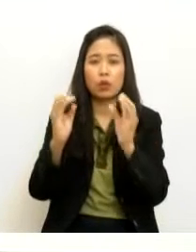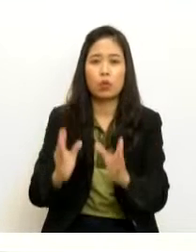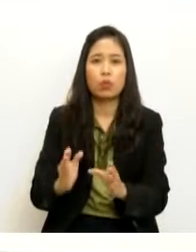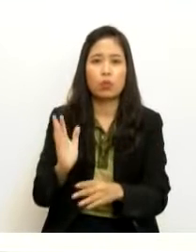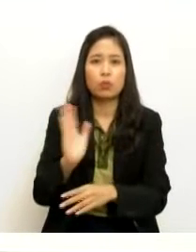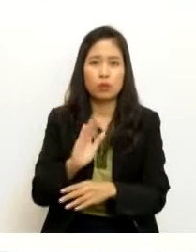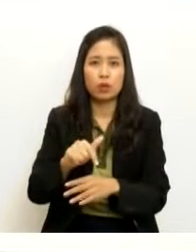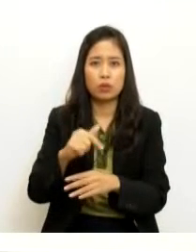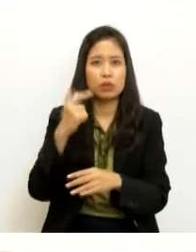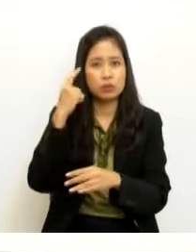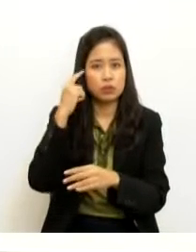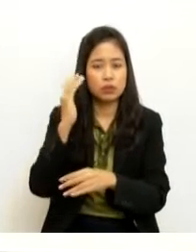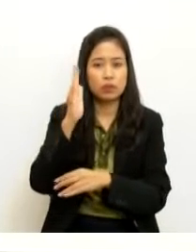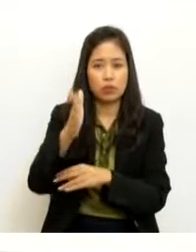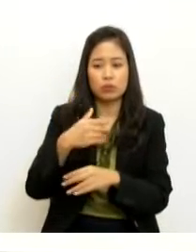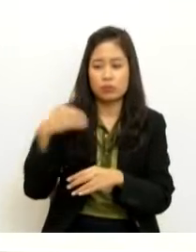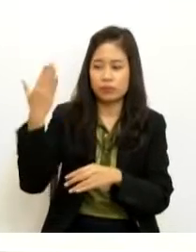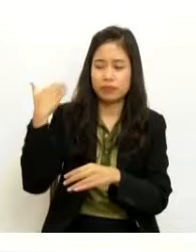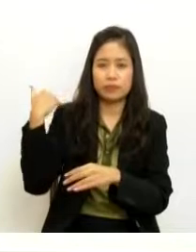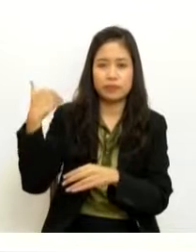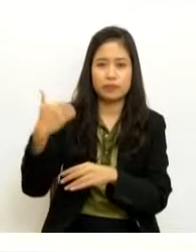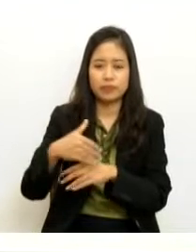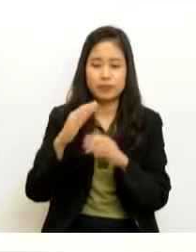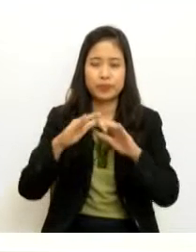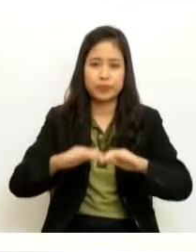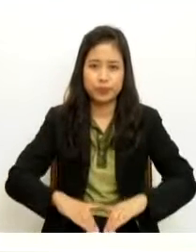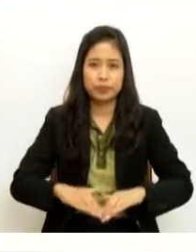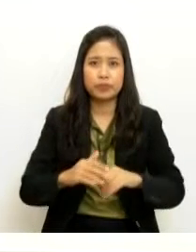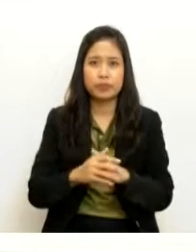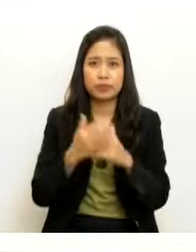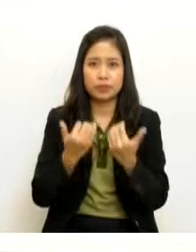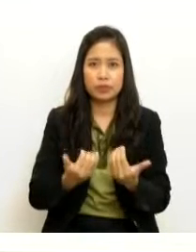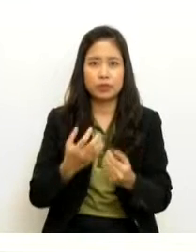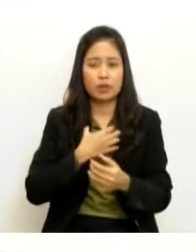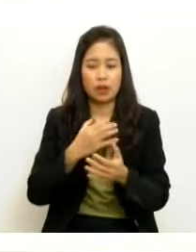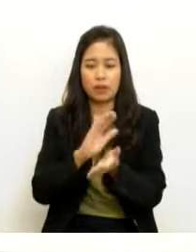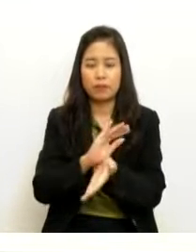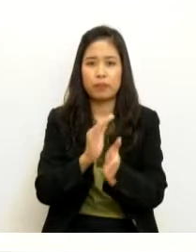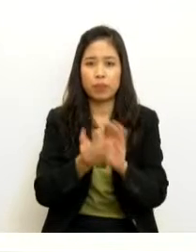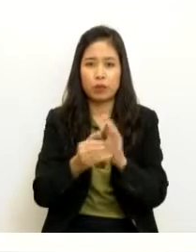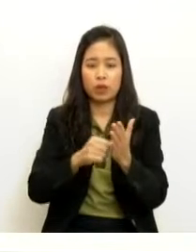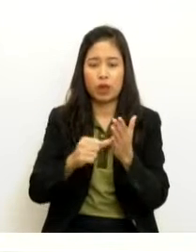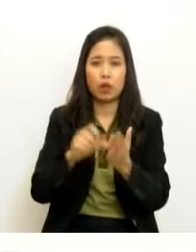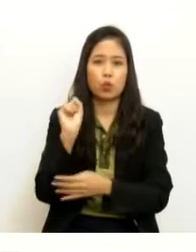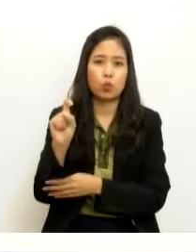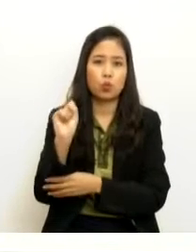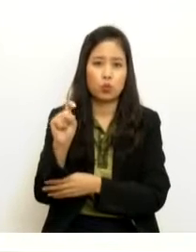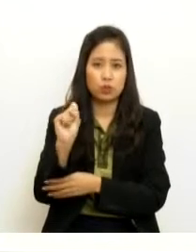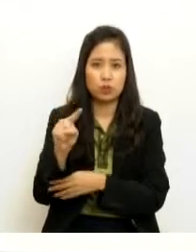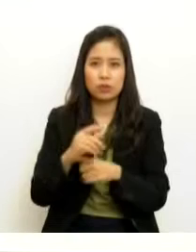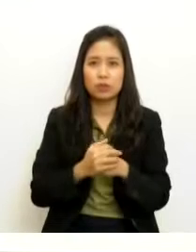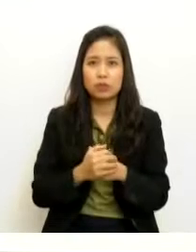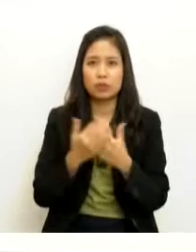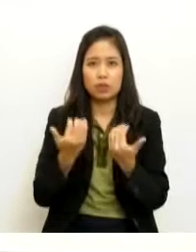ๆมันอาจจะไม่เป็นอย่างที่เคยเป็นมาในอดีตนะครับอันนี้คือสิ่งที่เราต้องการปรับปรุงแก้ไขอย่างเร่งด่วนนะครับเพราะคิ